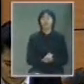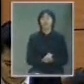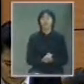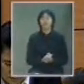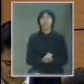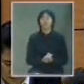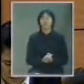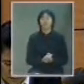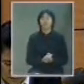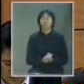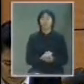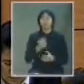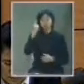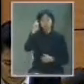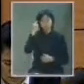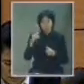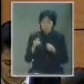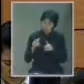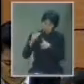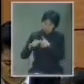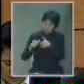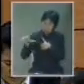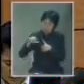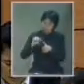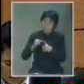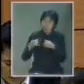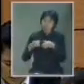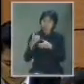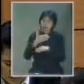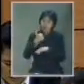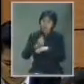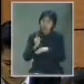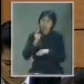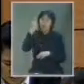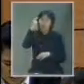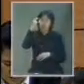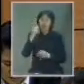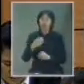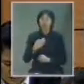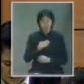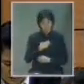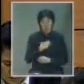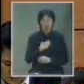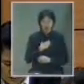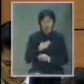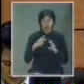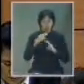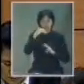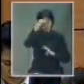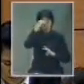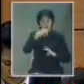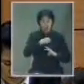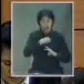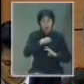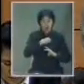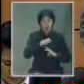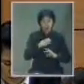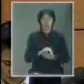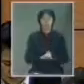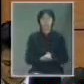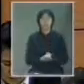างคนผมยังไม่รู้มาจากพรรคไหนเลยแปลกนะขออยู่กระทรวงศึกษาด้วยแล้วเวล